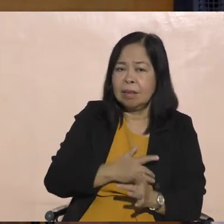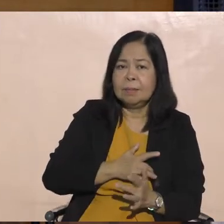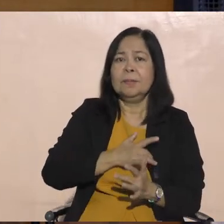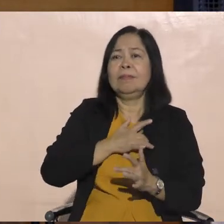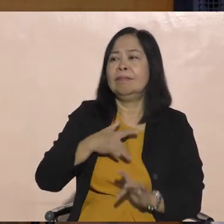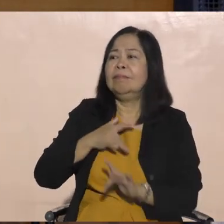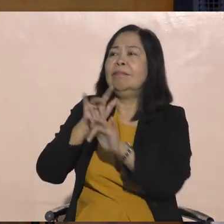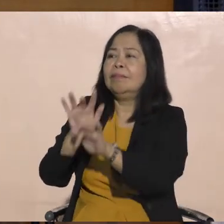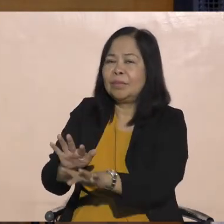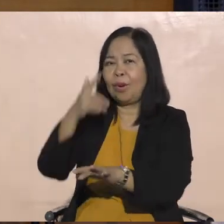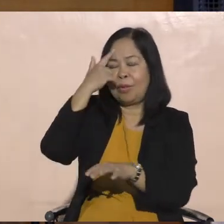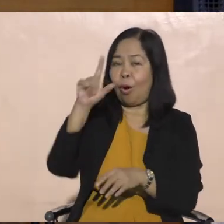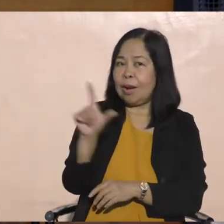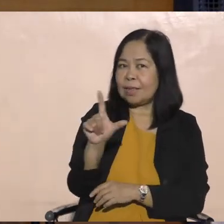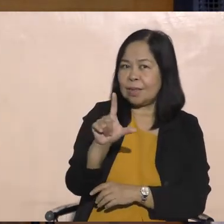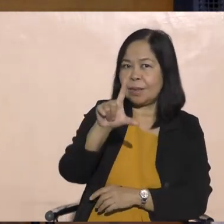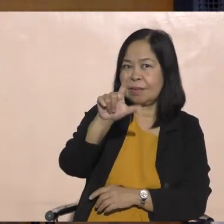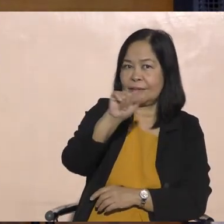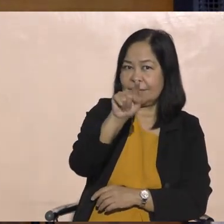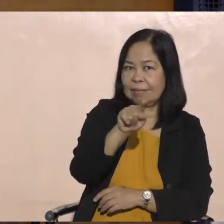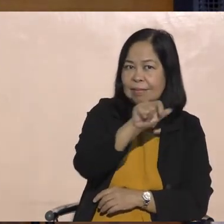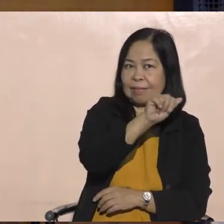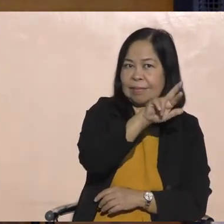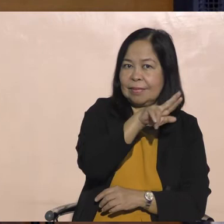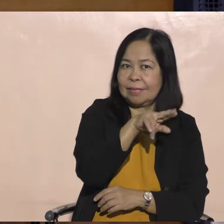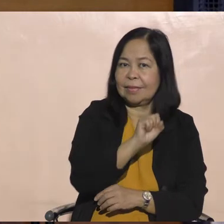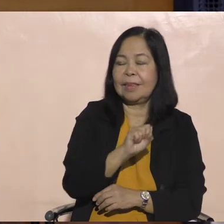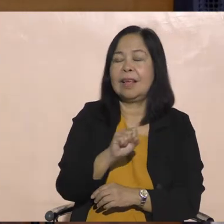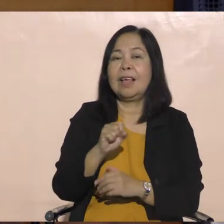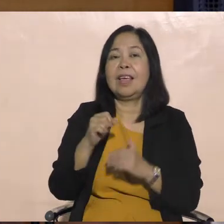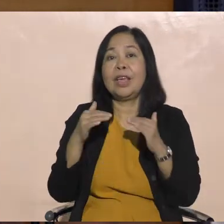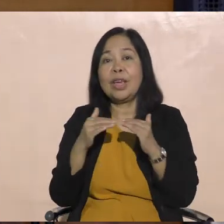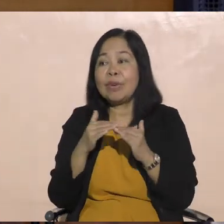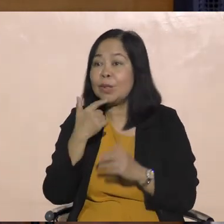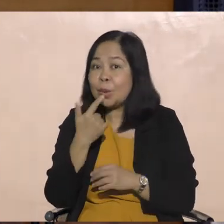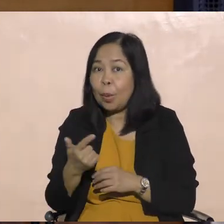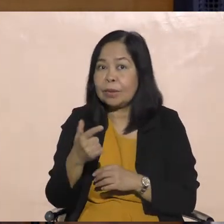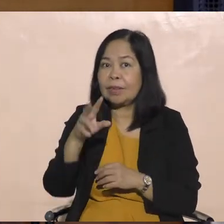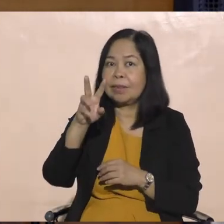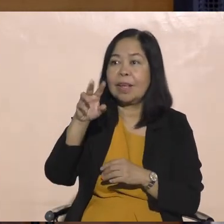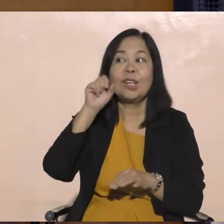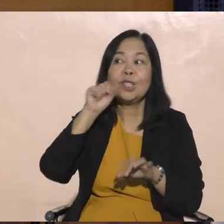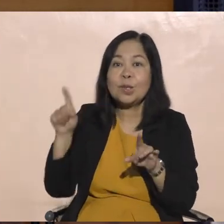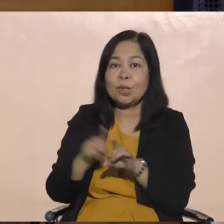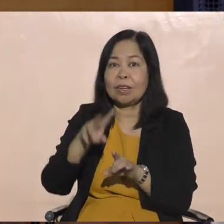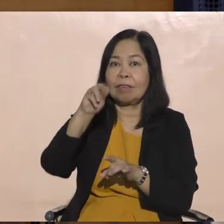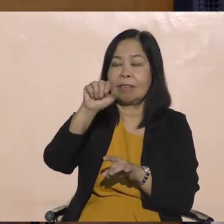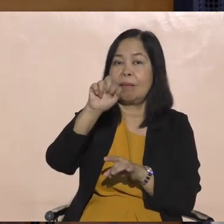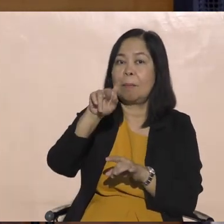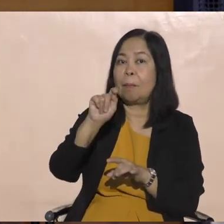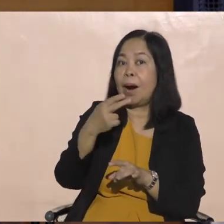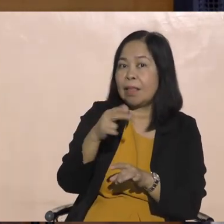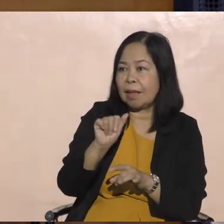mahimaya pinaagi niini. He even told Martha, yang gignan si Martha, mga kaigsunan, that his